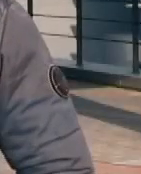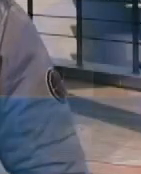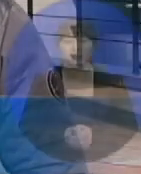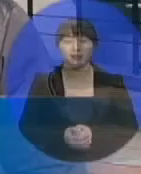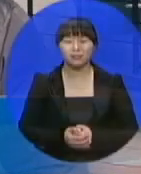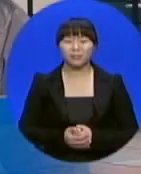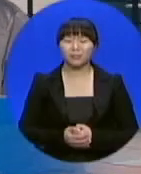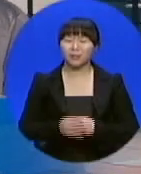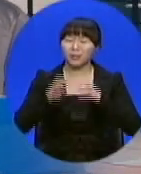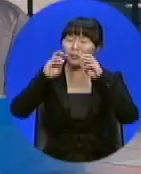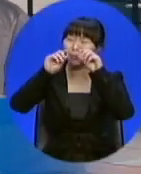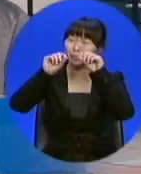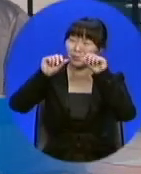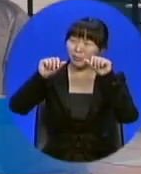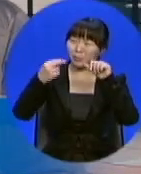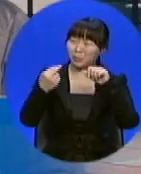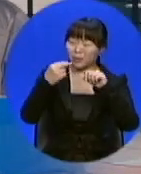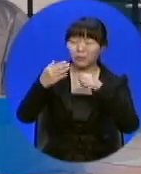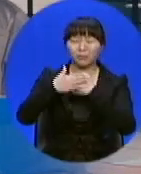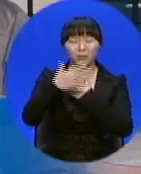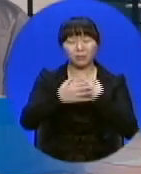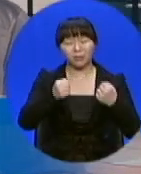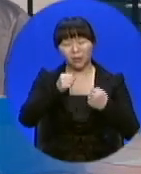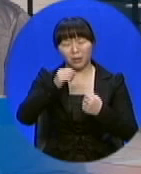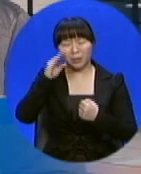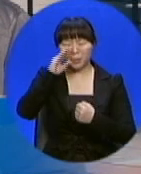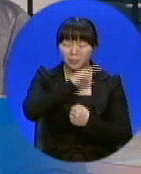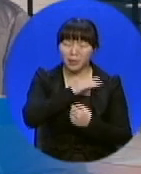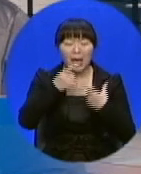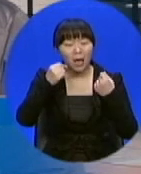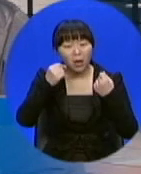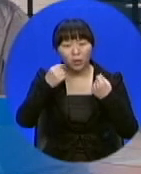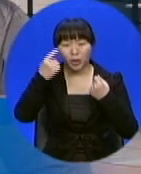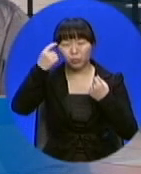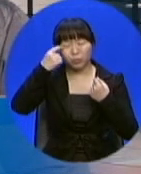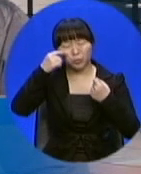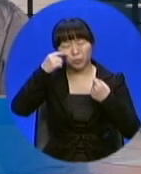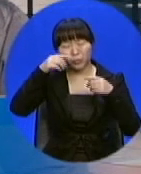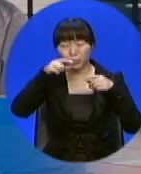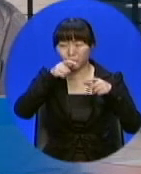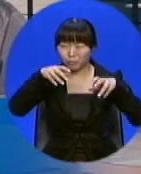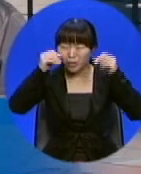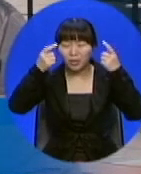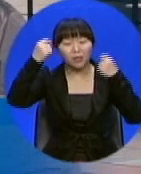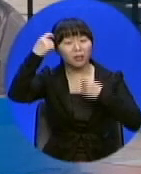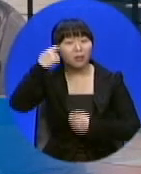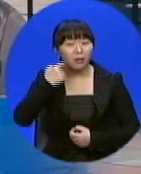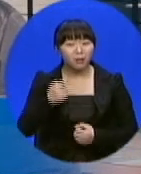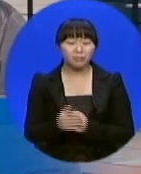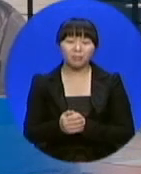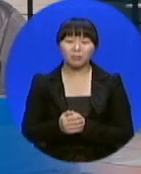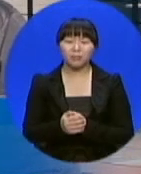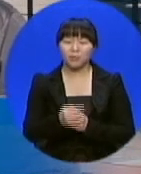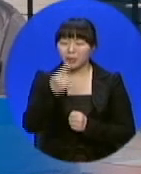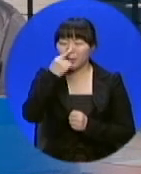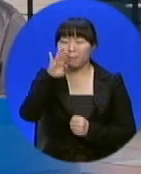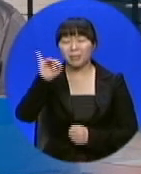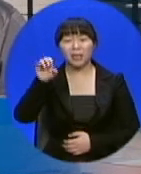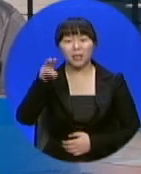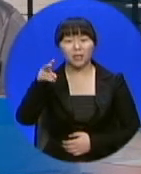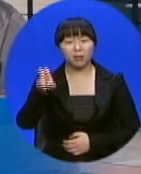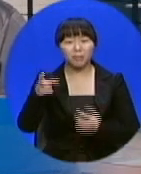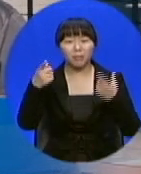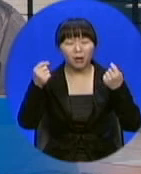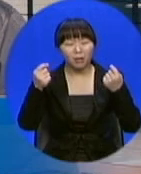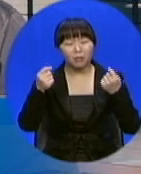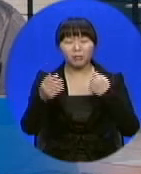막 미세먼지를 많이 마시다 보니까 건강도 되게 안 좋아지는 것 같고 눈도 되게 건조해지는 것 같고 막 비염이나 그런 것 때문에